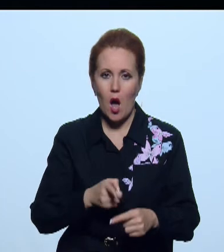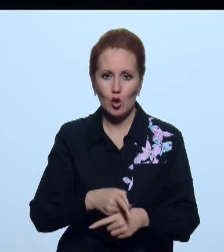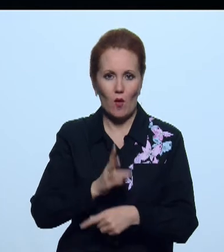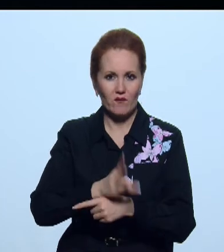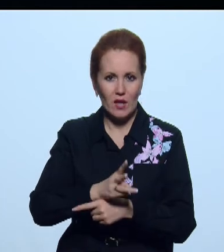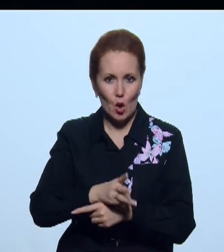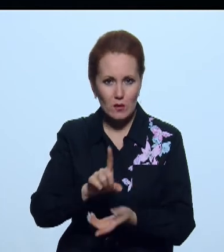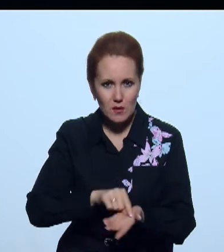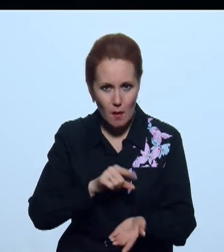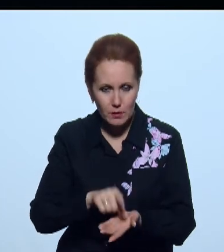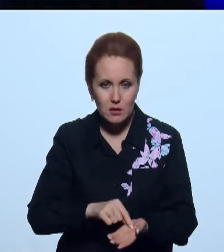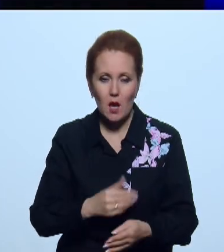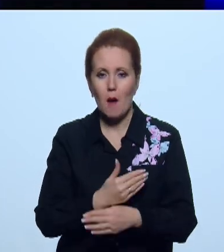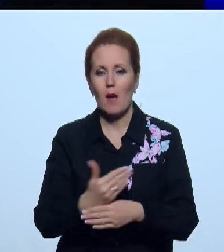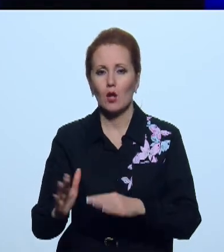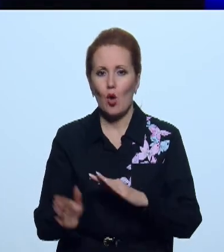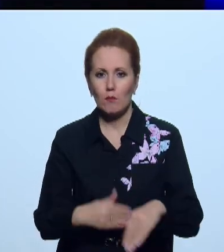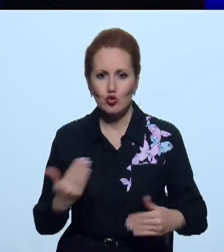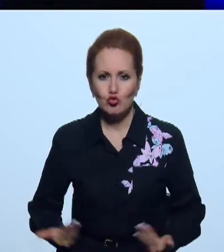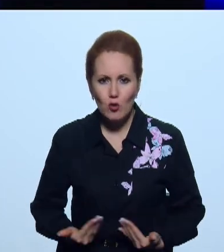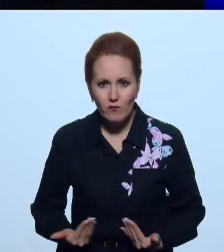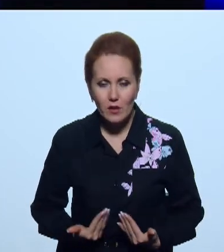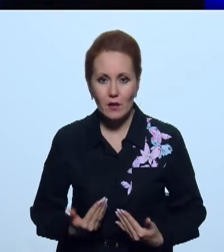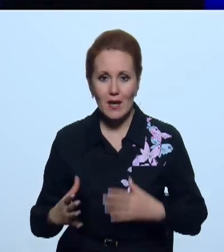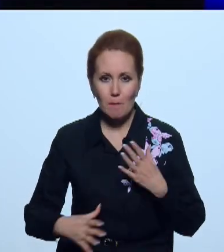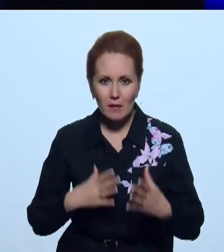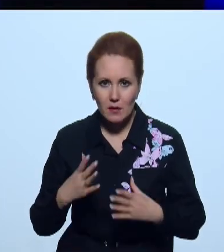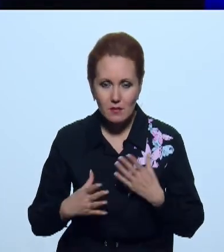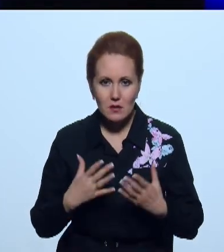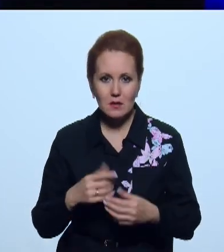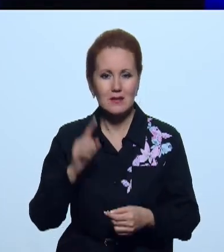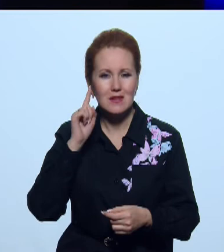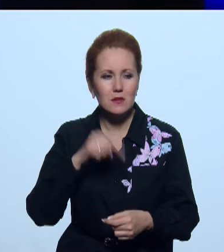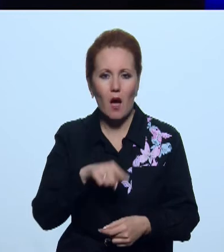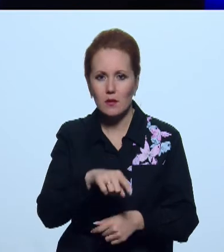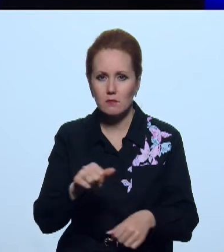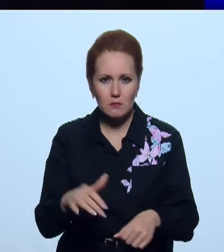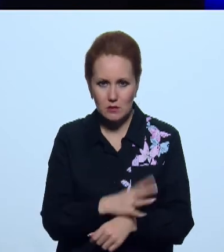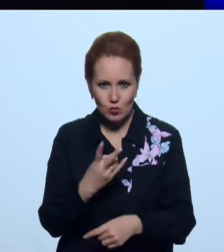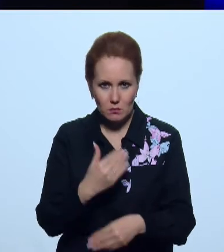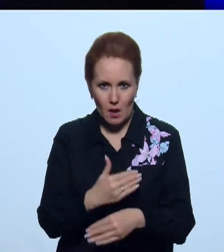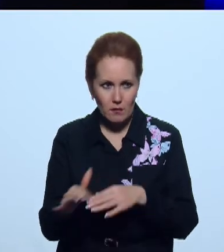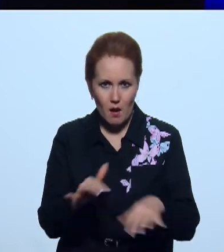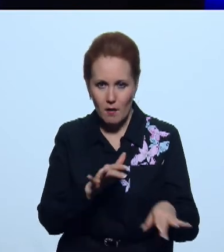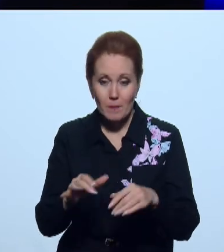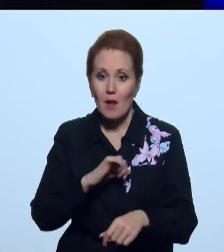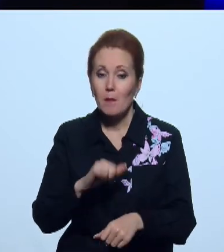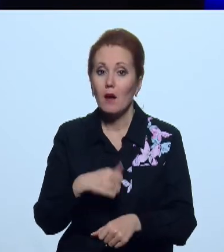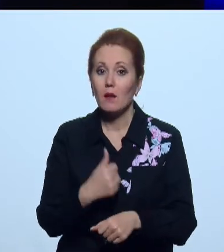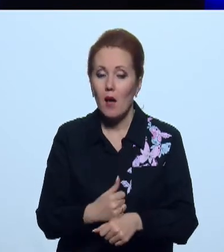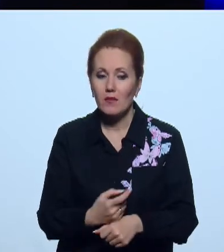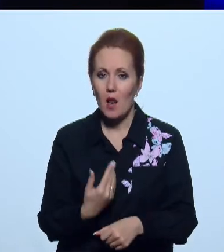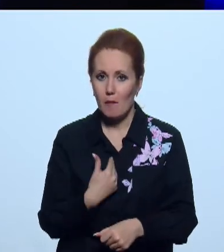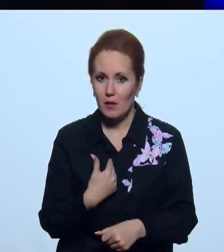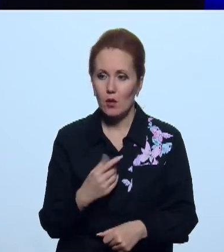видеозаписи, потом это живые какие-то репетиции. То есть знать в театре. Знать надо постановку, да. Но самое главное для